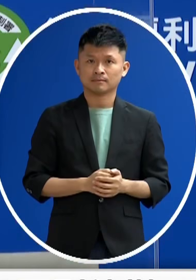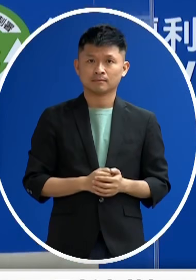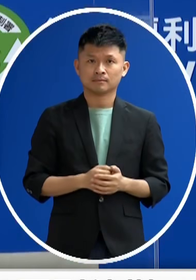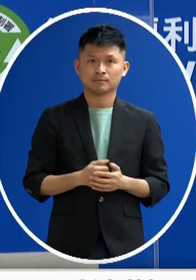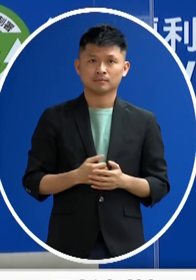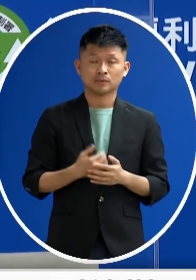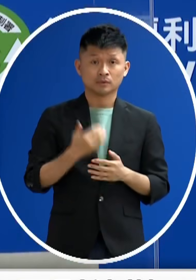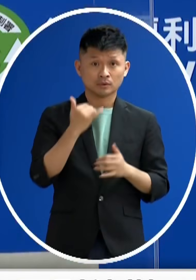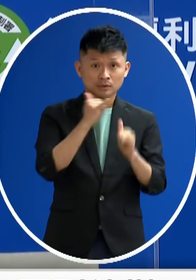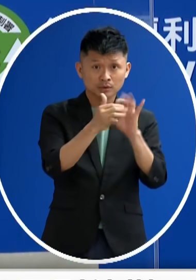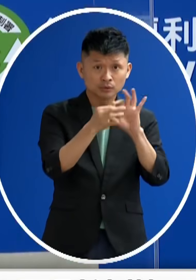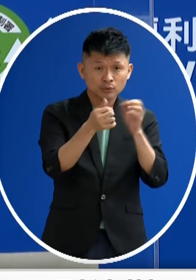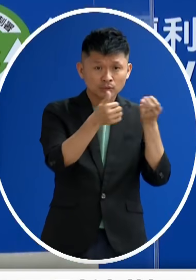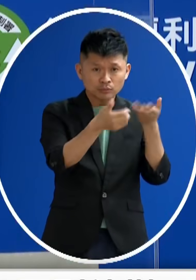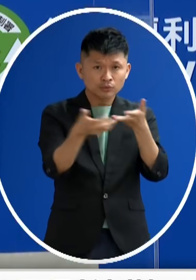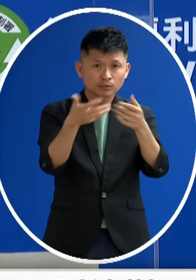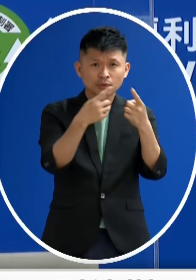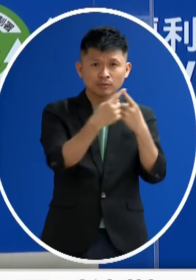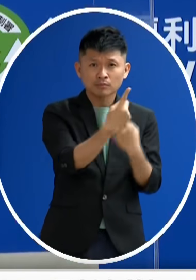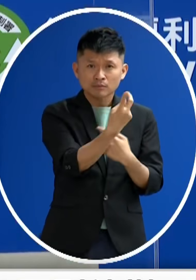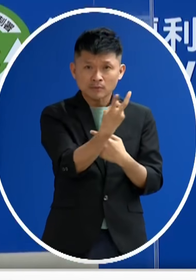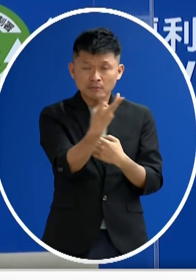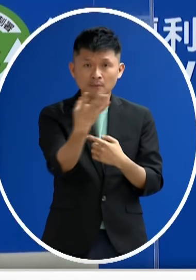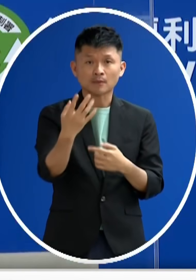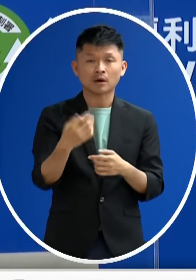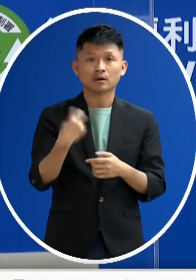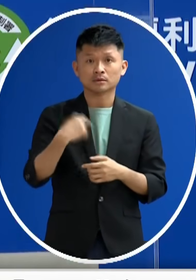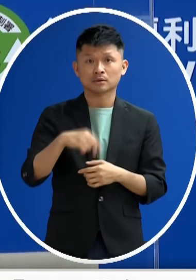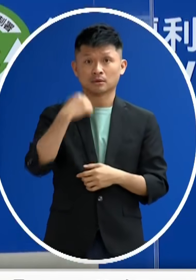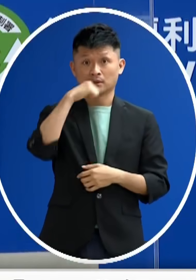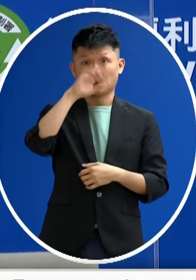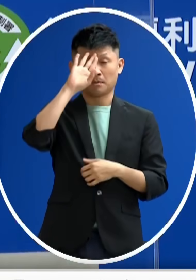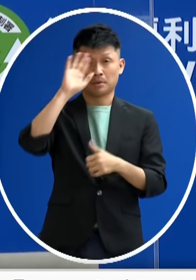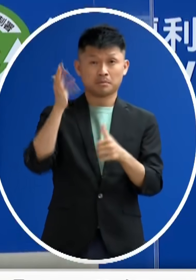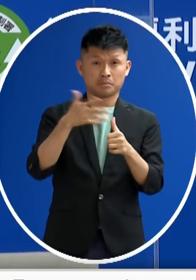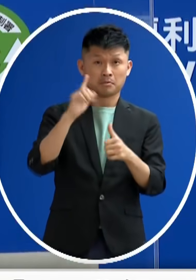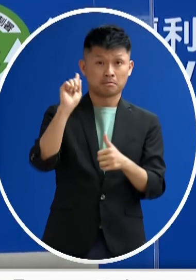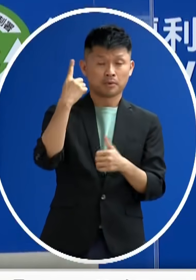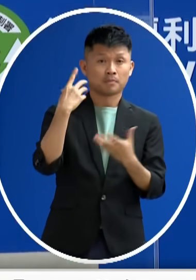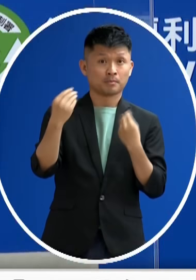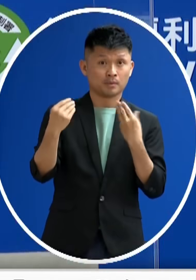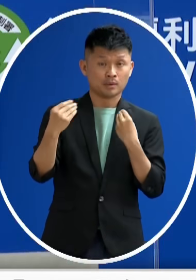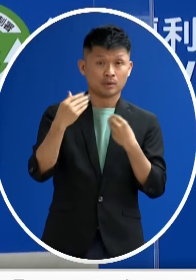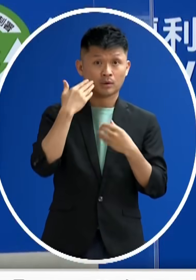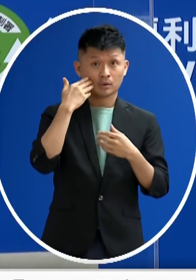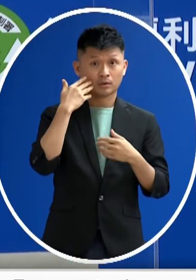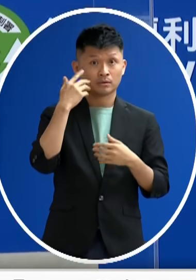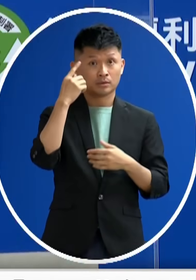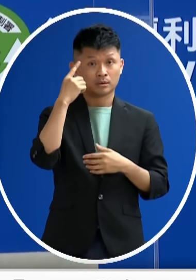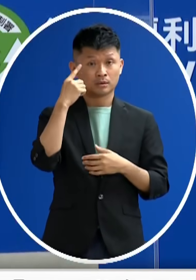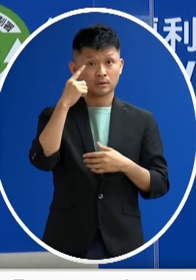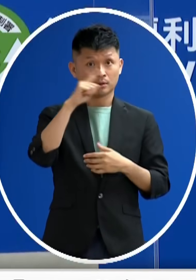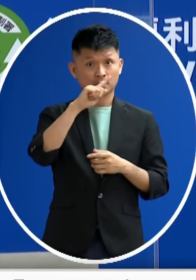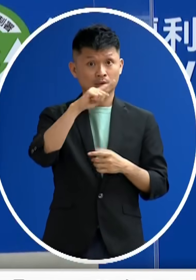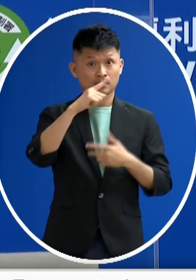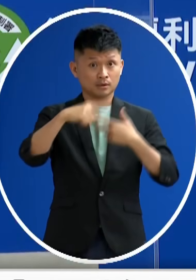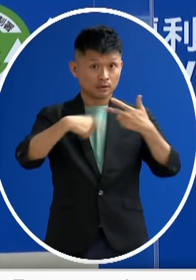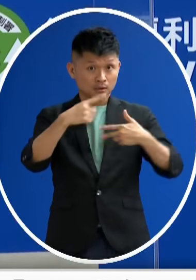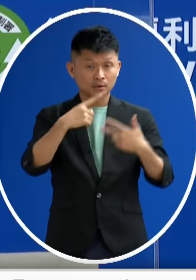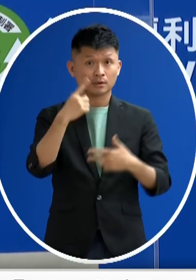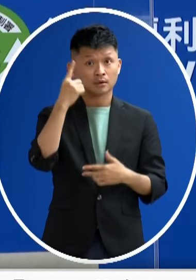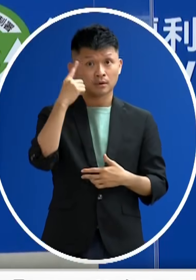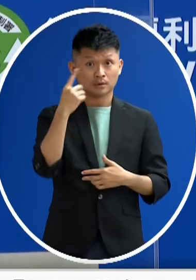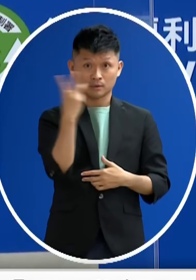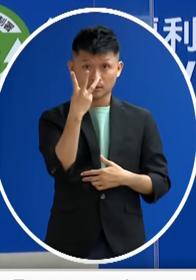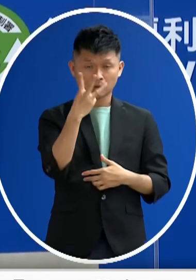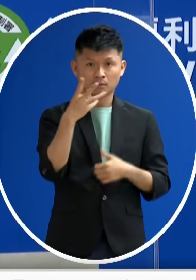入零星社区感染病例，那感染源不明的本土个例，那3是单周出现3件以上的群聚，